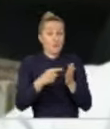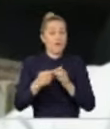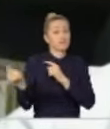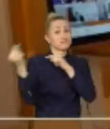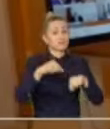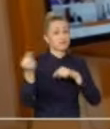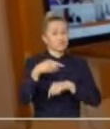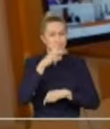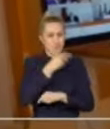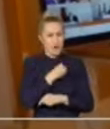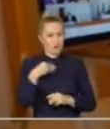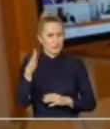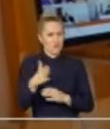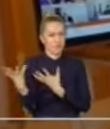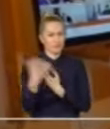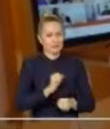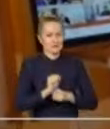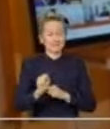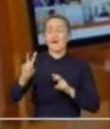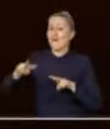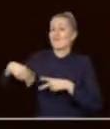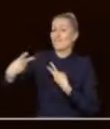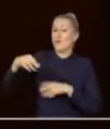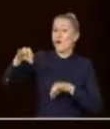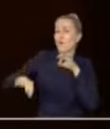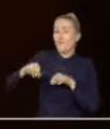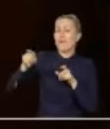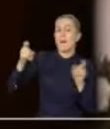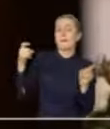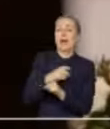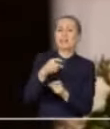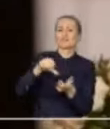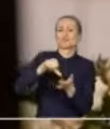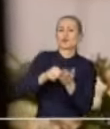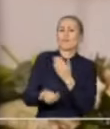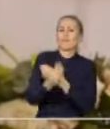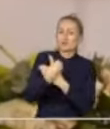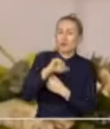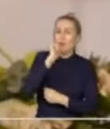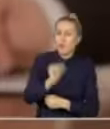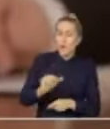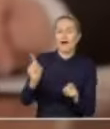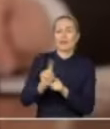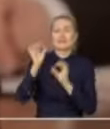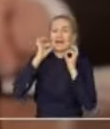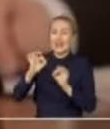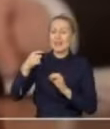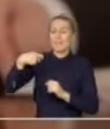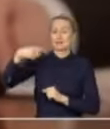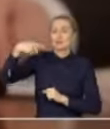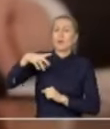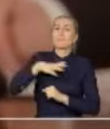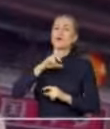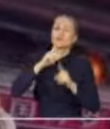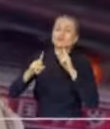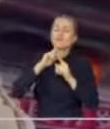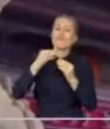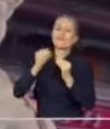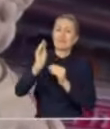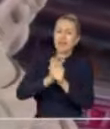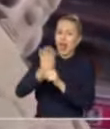kolejne pociągi. Podczas wideokonferencji państw Europy Środkowo-Wschodniej i Chin prezydent Andrzej Duda rozmawiał o zwiększeniu eksportu tą